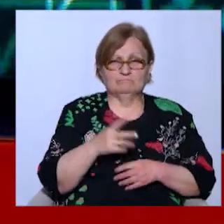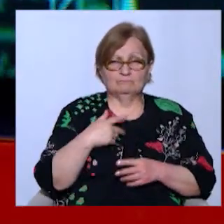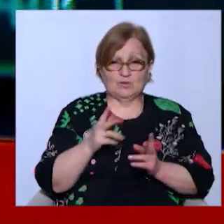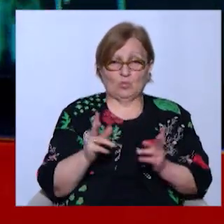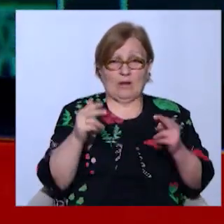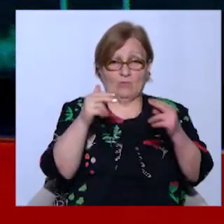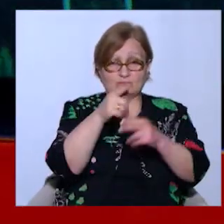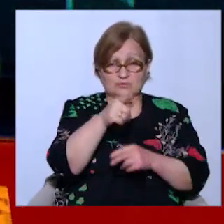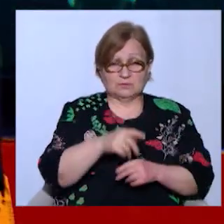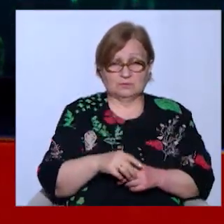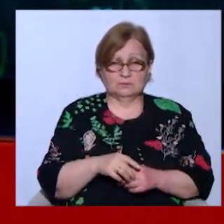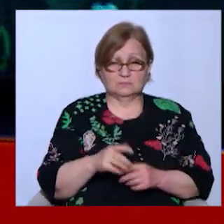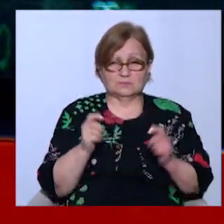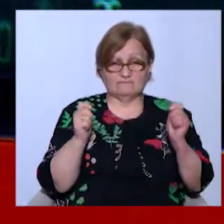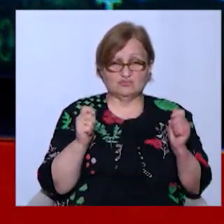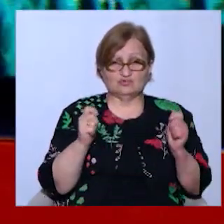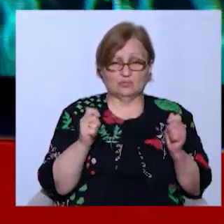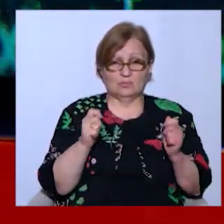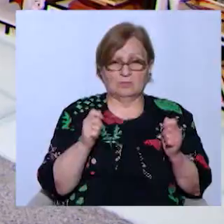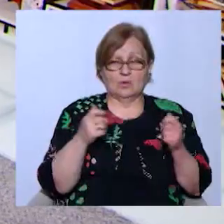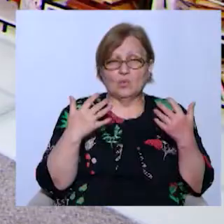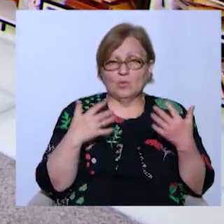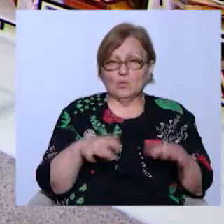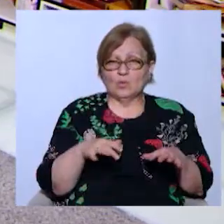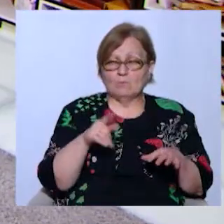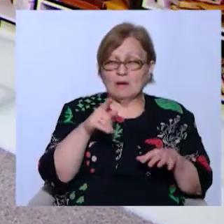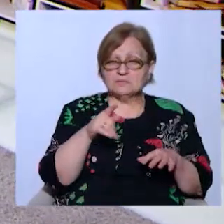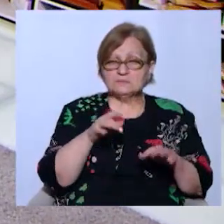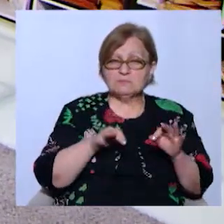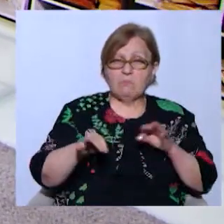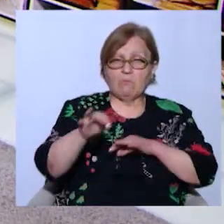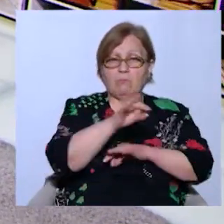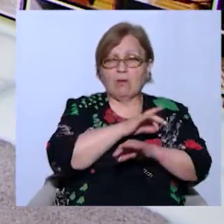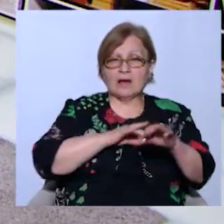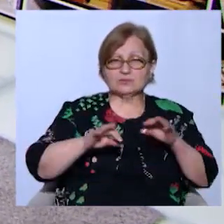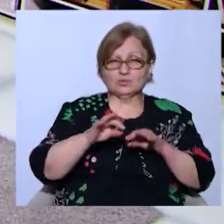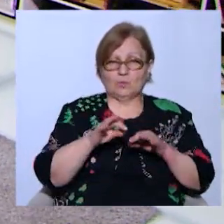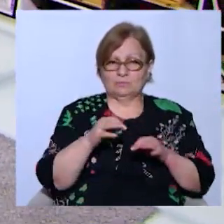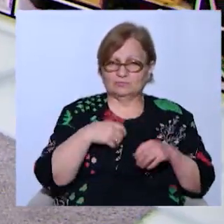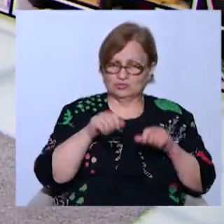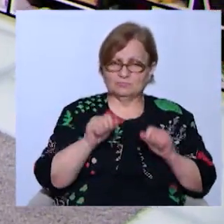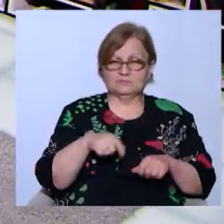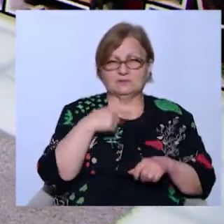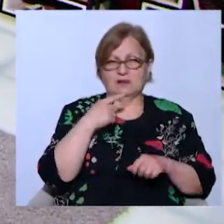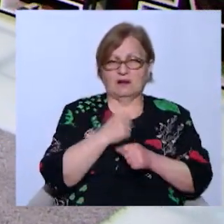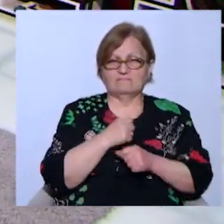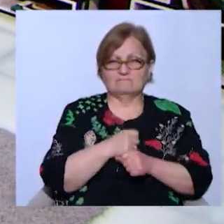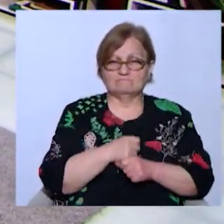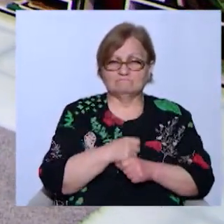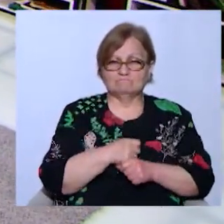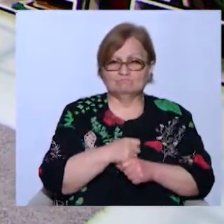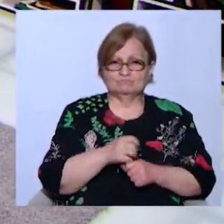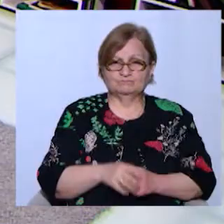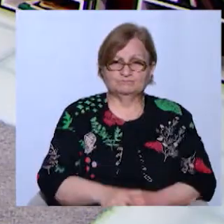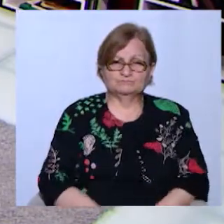შემოვაჭრა მე და რომ ხელში დავიჭირო, შეიძლება უკვე მაგის ფართობზე ლაპარაკი. აი მაგალითისათვის. აი დაფის